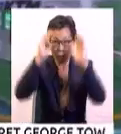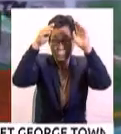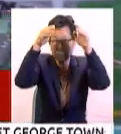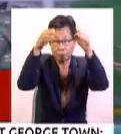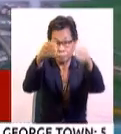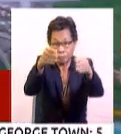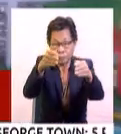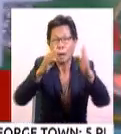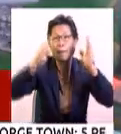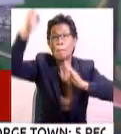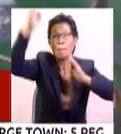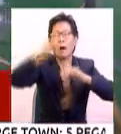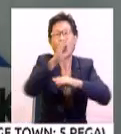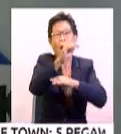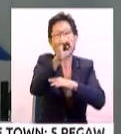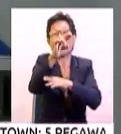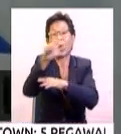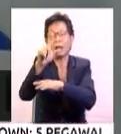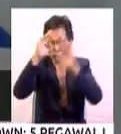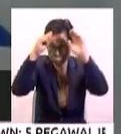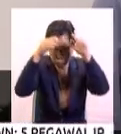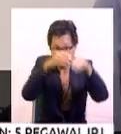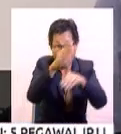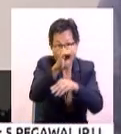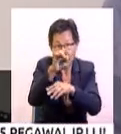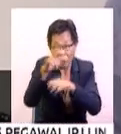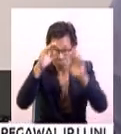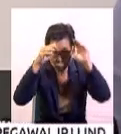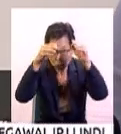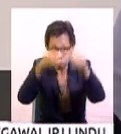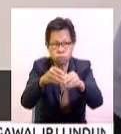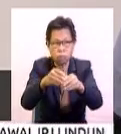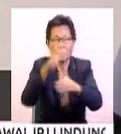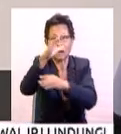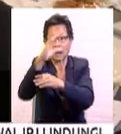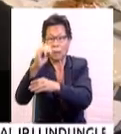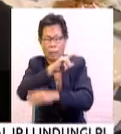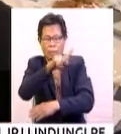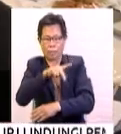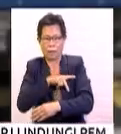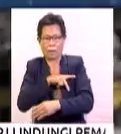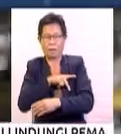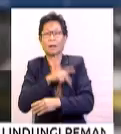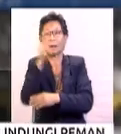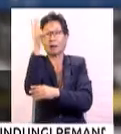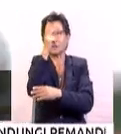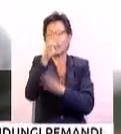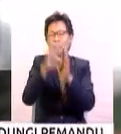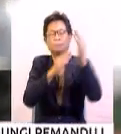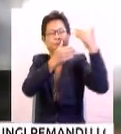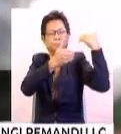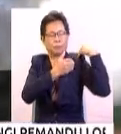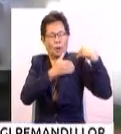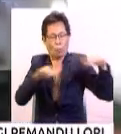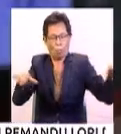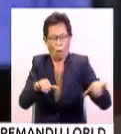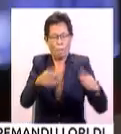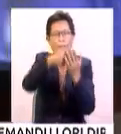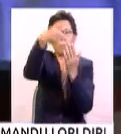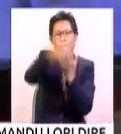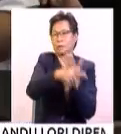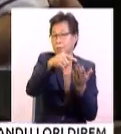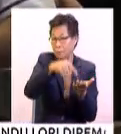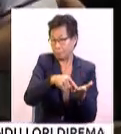tertumpu kepada Malaysia Rail Link Sendirian Berhad MRL, syarikat milik penuh kerajaan yang bertanggungjawab melaksanakan projek